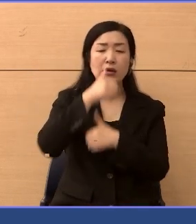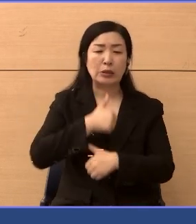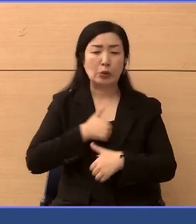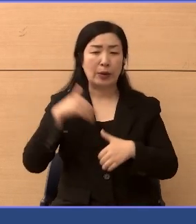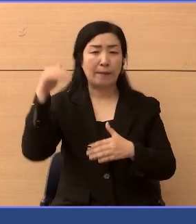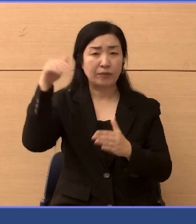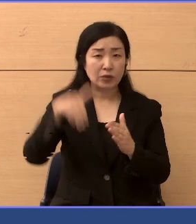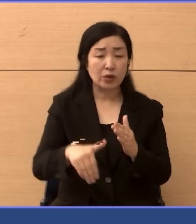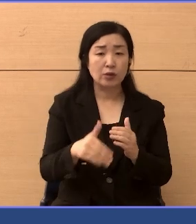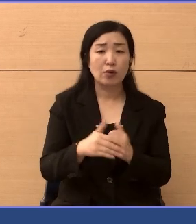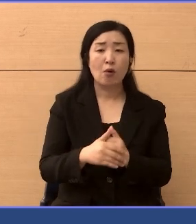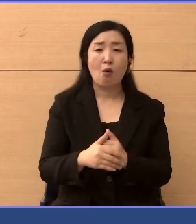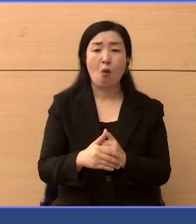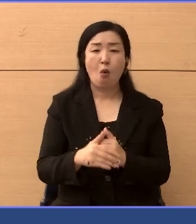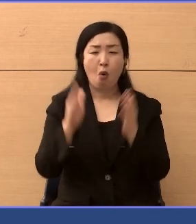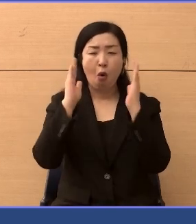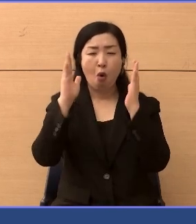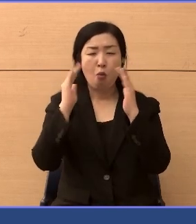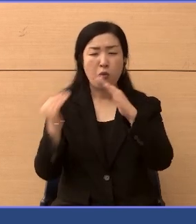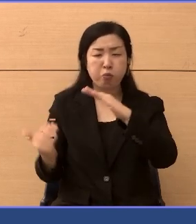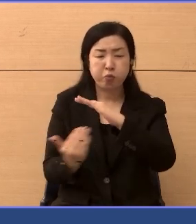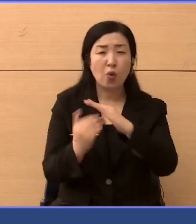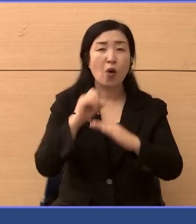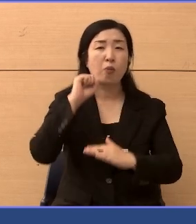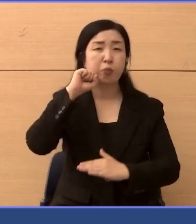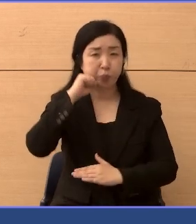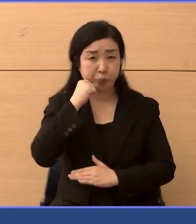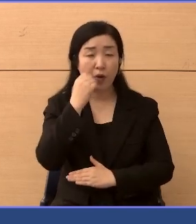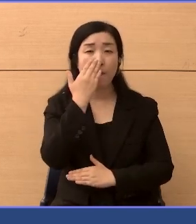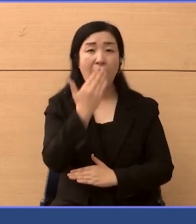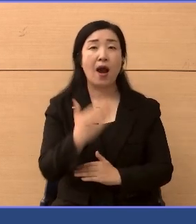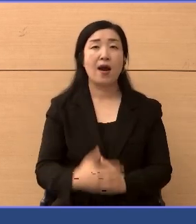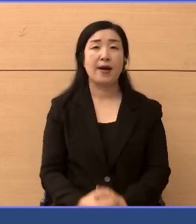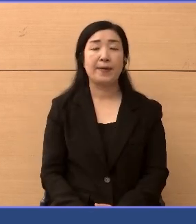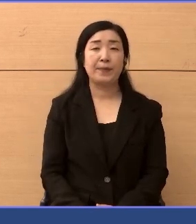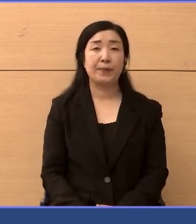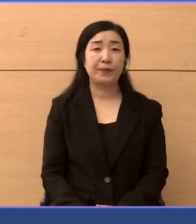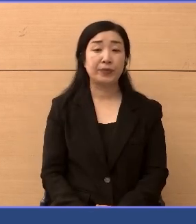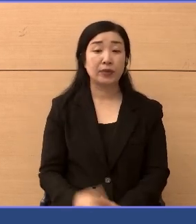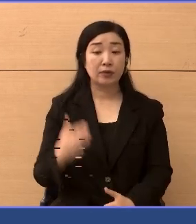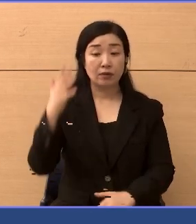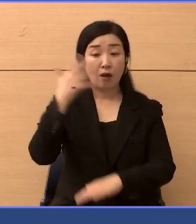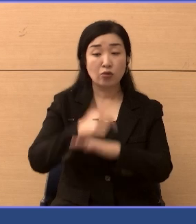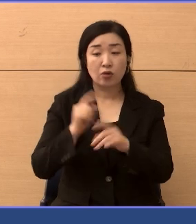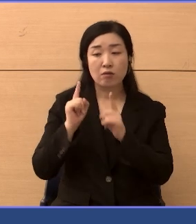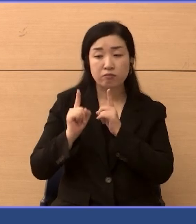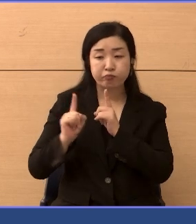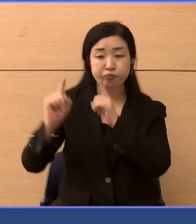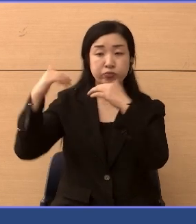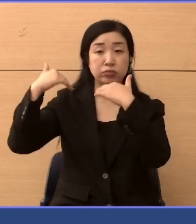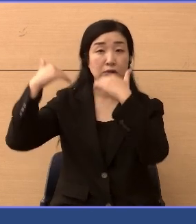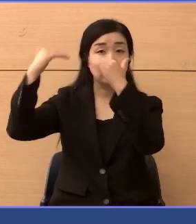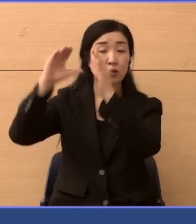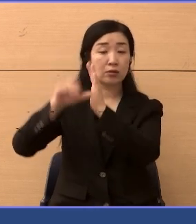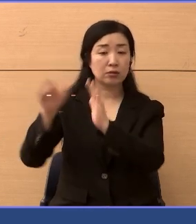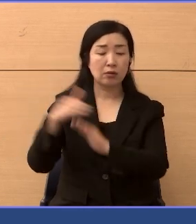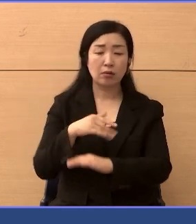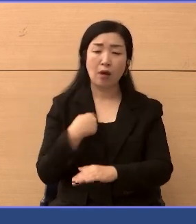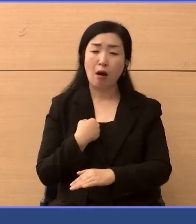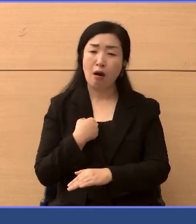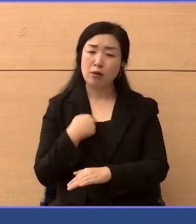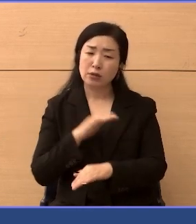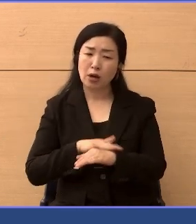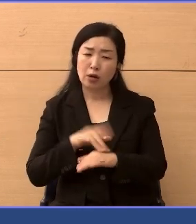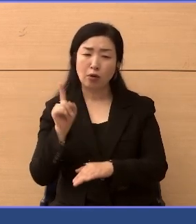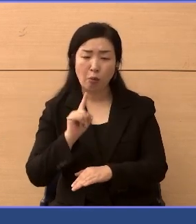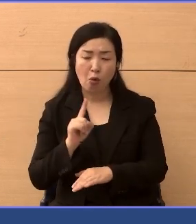수도 have 있고 any 학업 awareness 성취도가 of what they're going 낮았을 to 수도 do 있습니다. in 그렇기 adult 때문에 life. 내가 And 성인기로 very 접어들어서 often they 뭘 have 해야 될지 reduced 길을 잃은